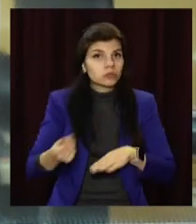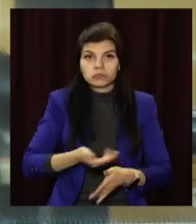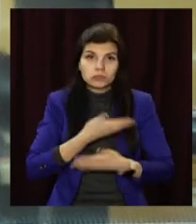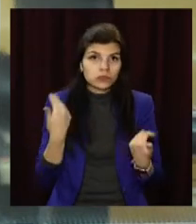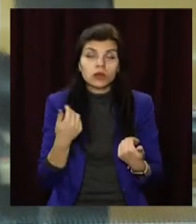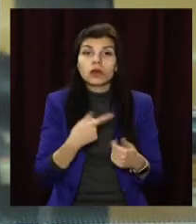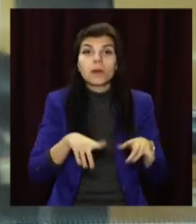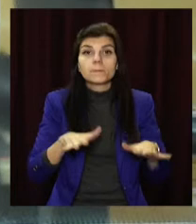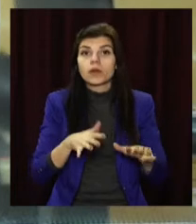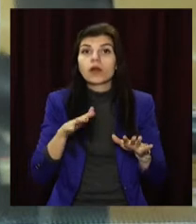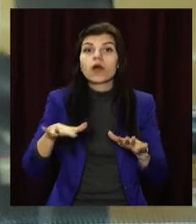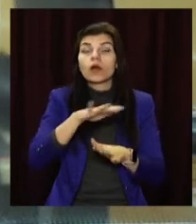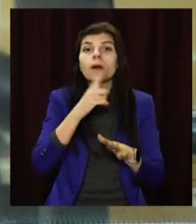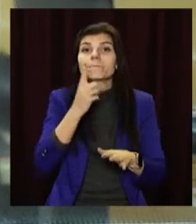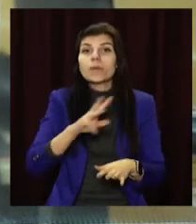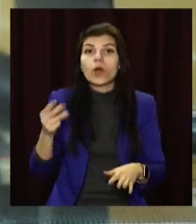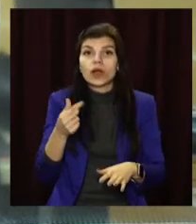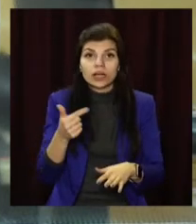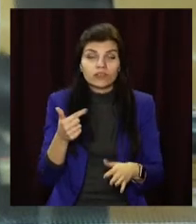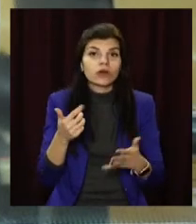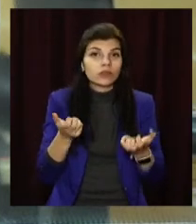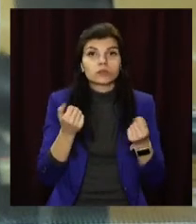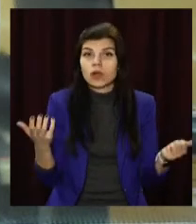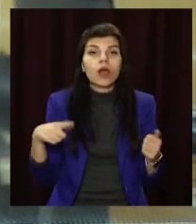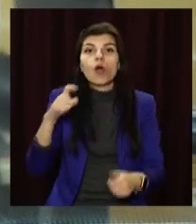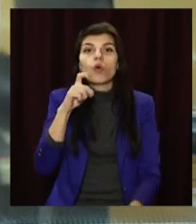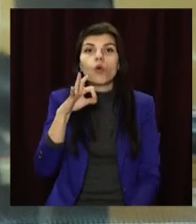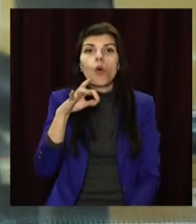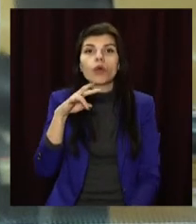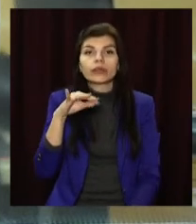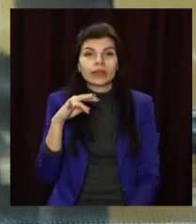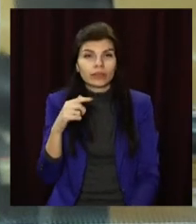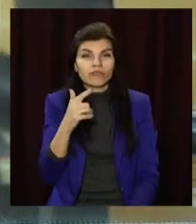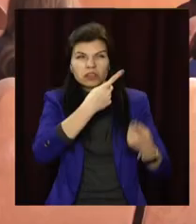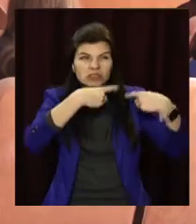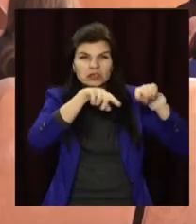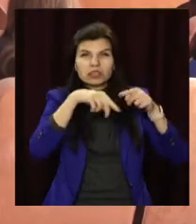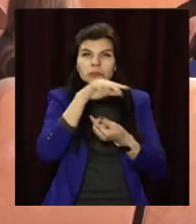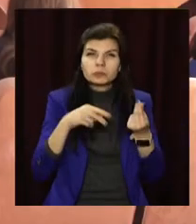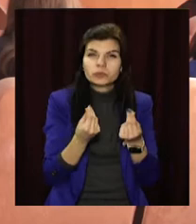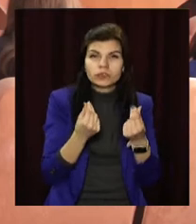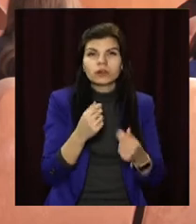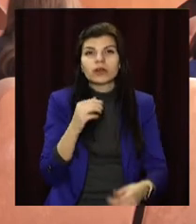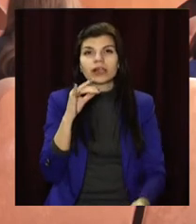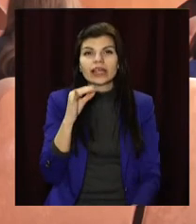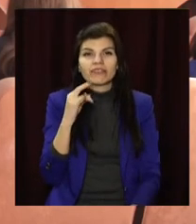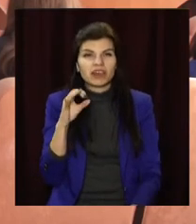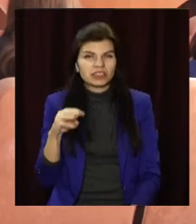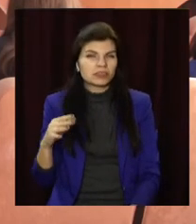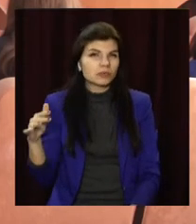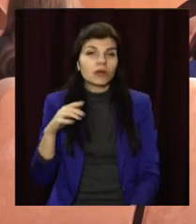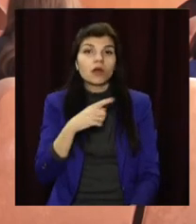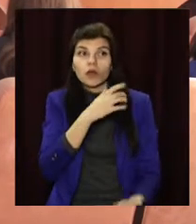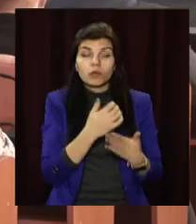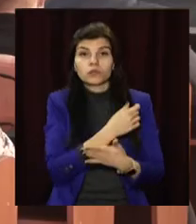Тож місто недоотримує мільйони гривень. Ці підприємства належать холдингу «Метінвест». Тож на сесії міськради депутати звернулися до власника з